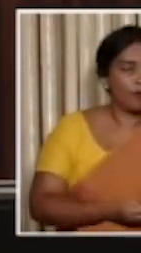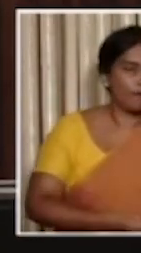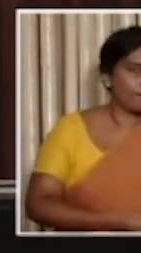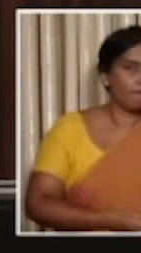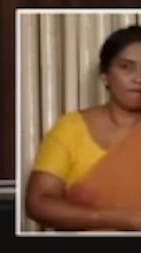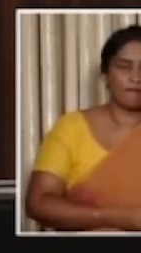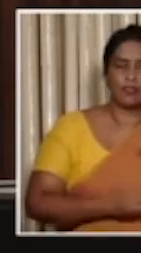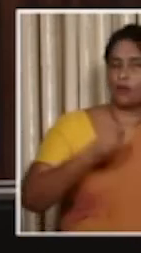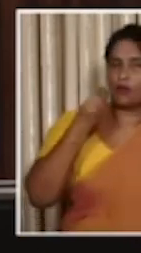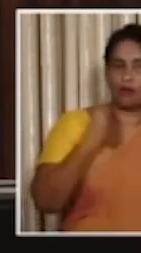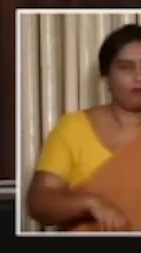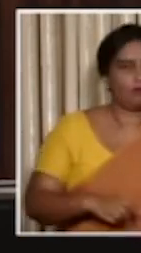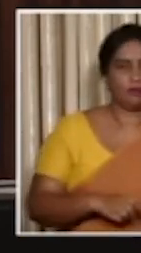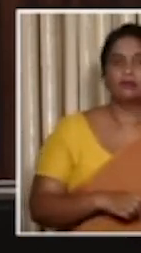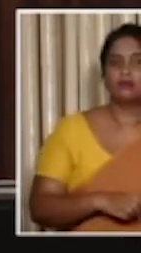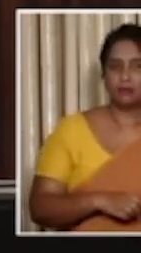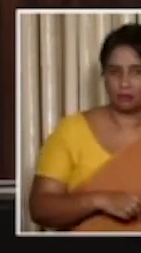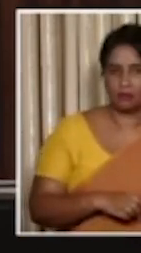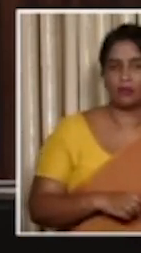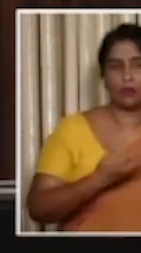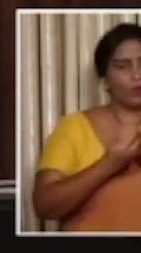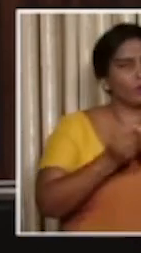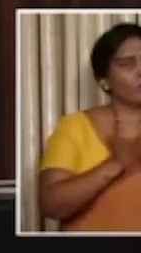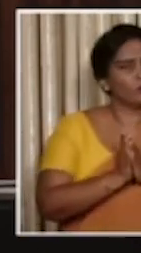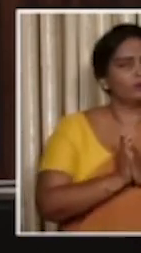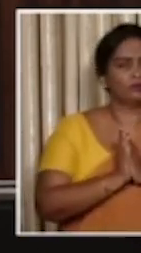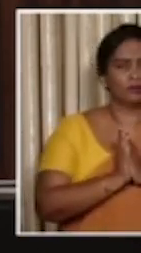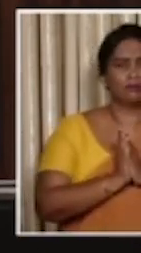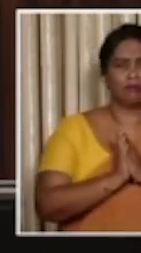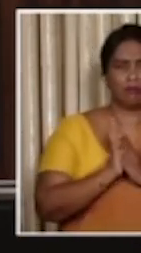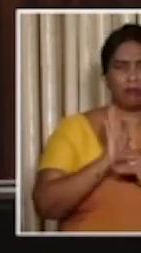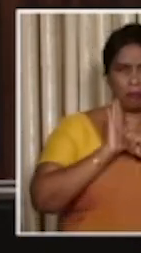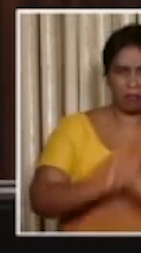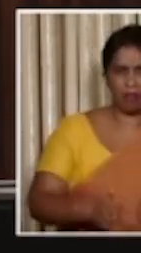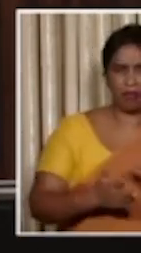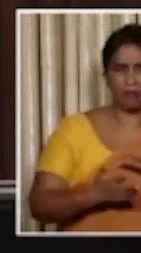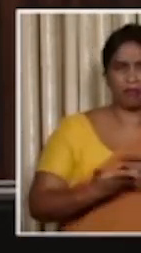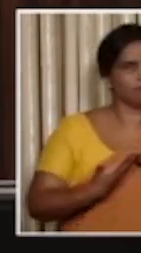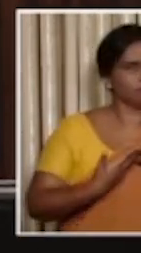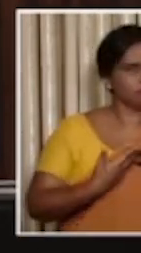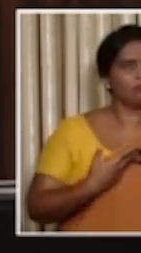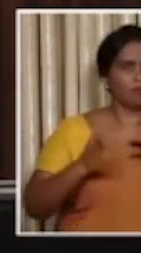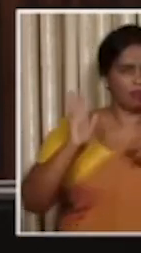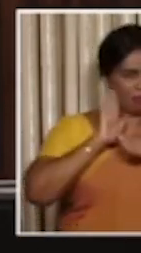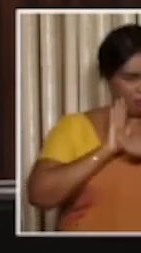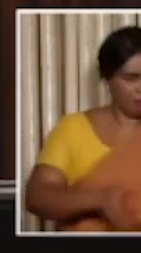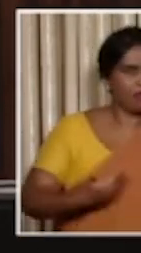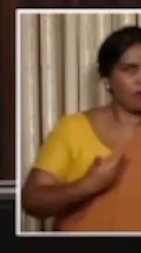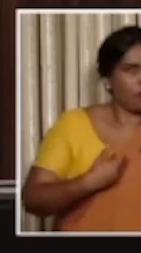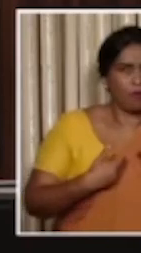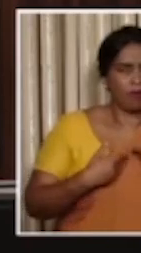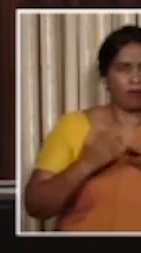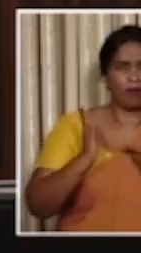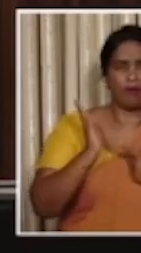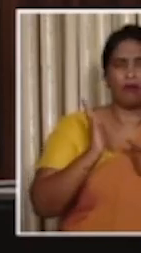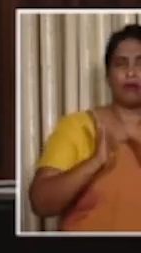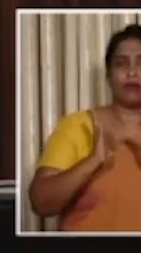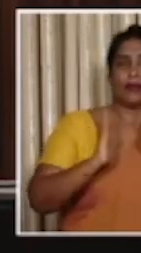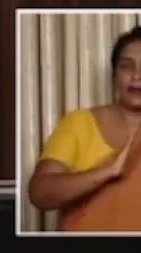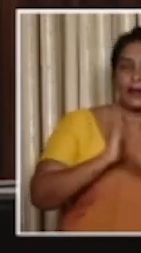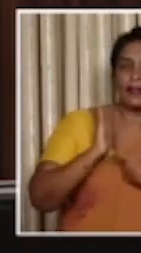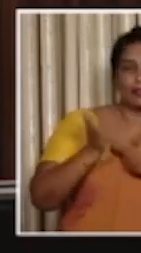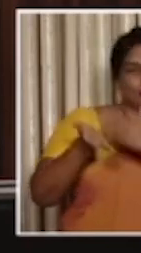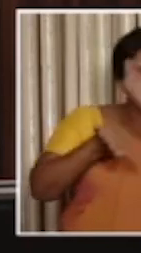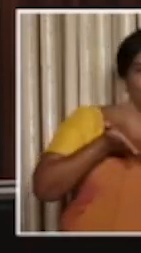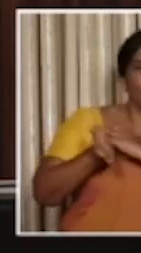බිඳ වැටී තිබෙනවා. තමන්ට යම් අයුක්තියක් සිදු වුනහම ඒ අයුක්තිය විසඳා ගැනීම සඳහා නීතියේ පිහිට